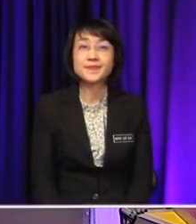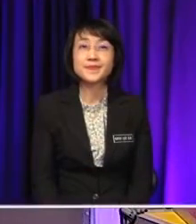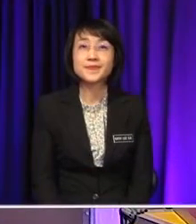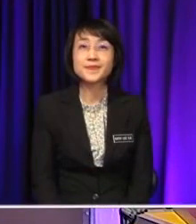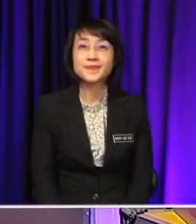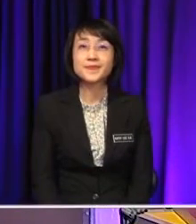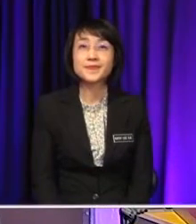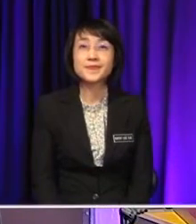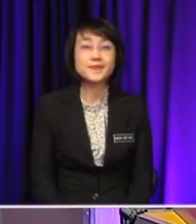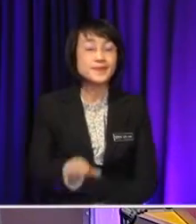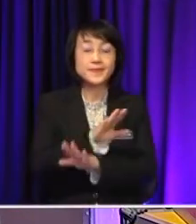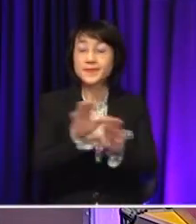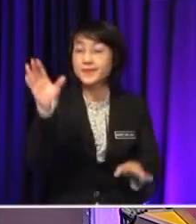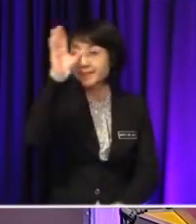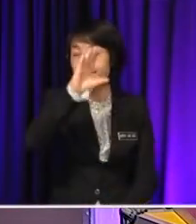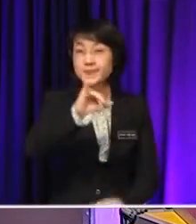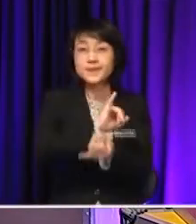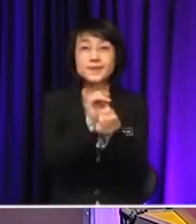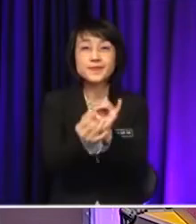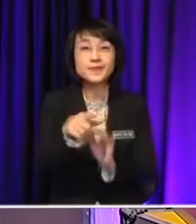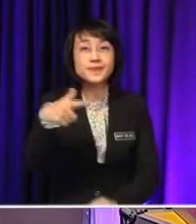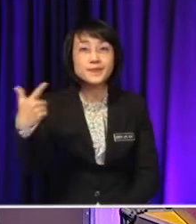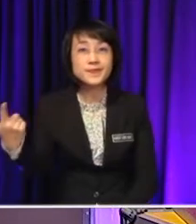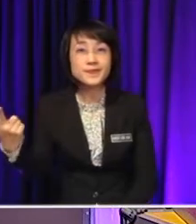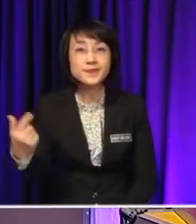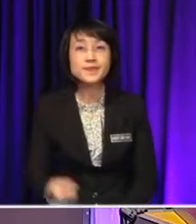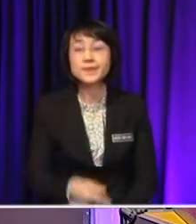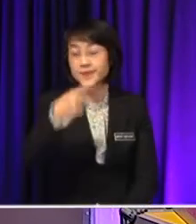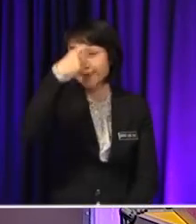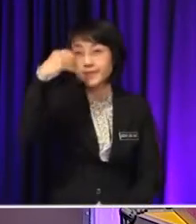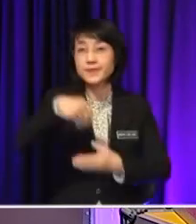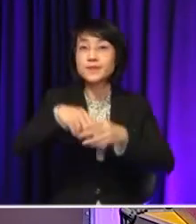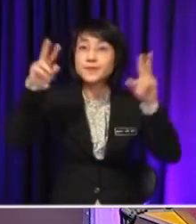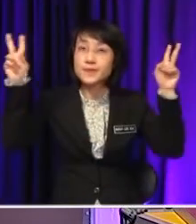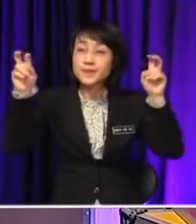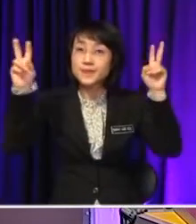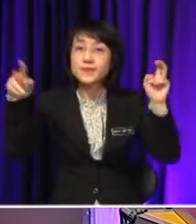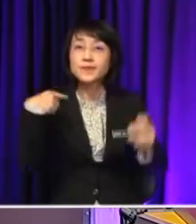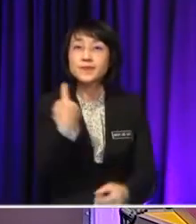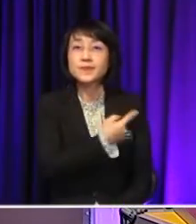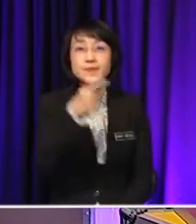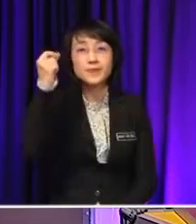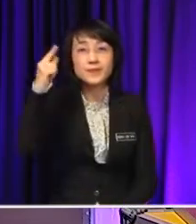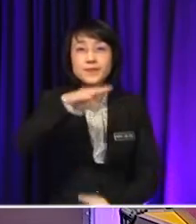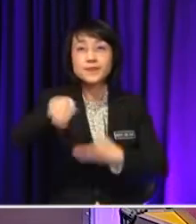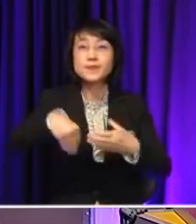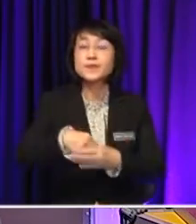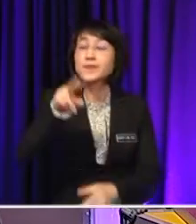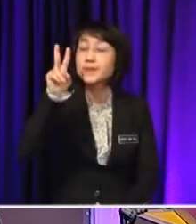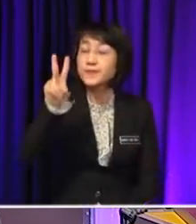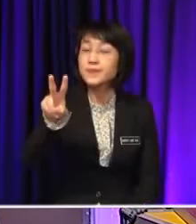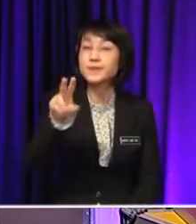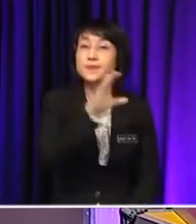iklim yang lain Sebab dalam kita punya topik sepatu ini kita pahami melibatkan dua ciri iklim